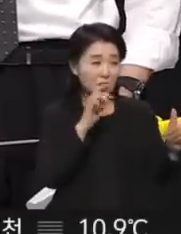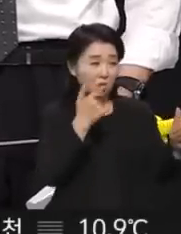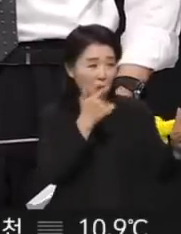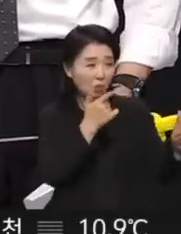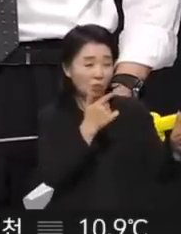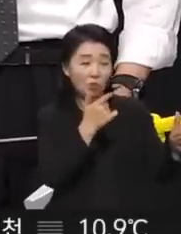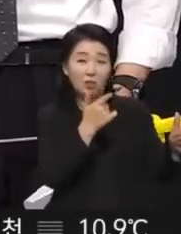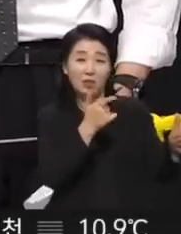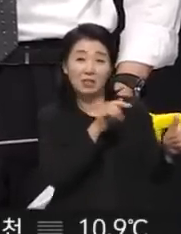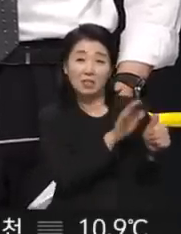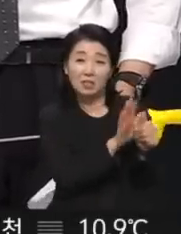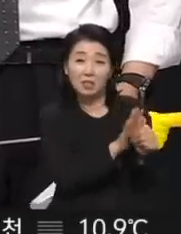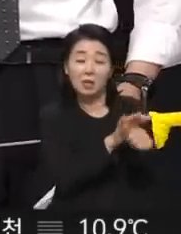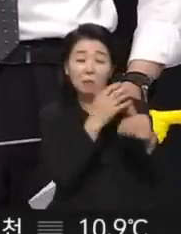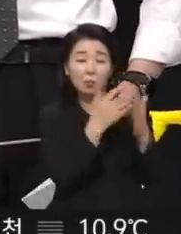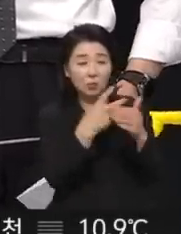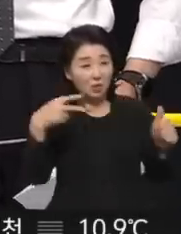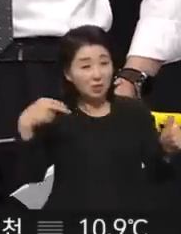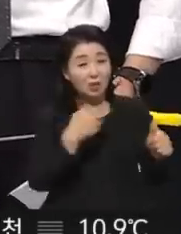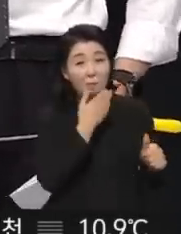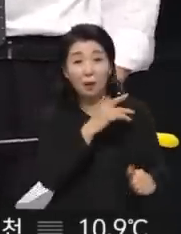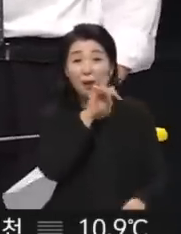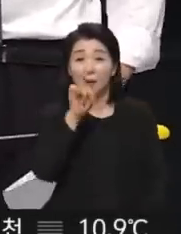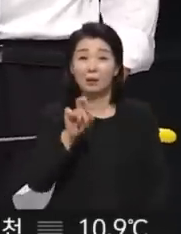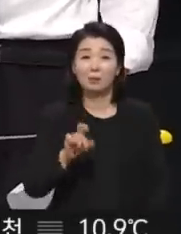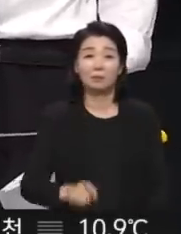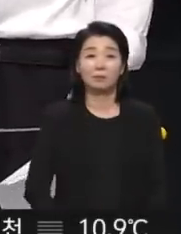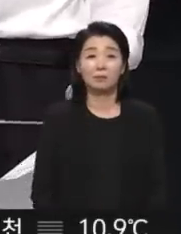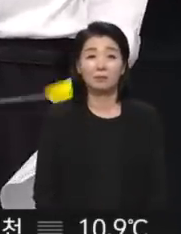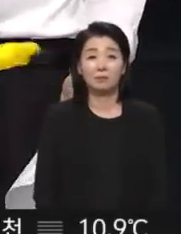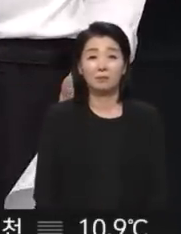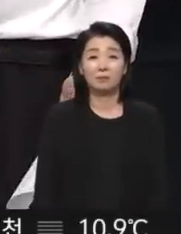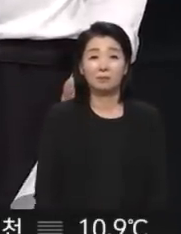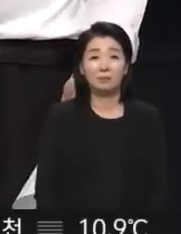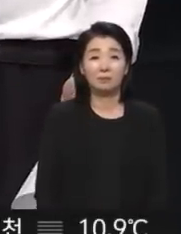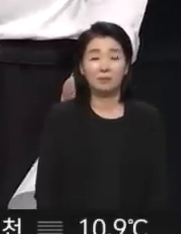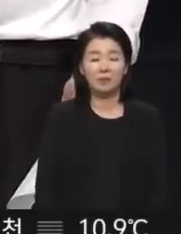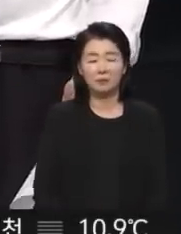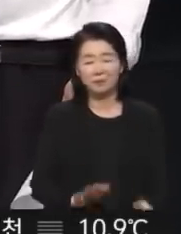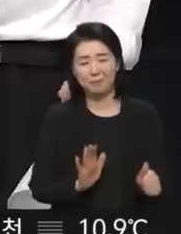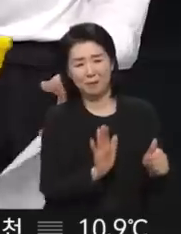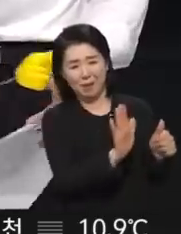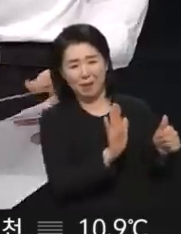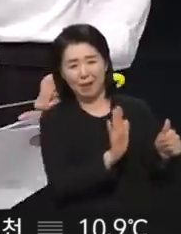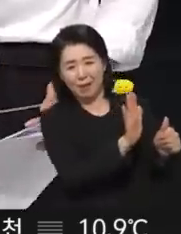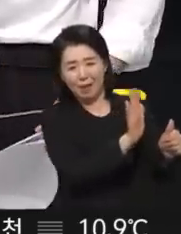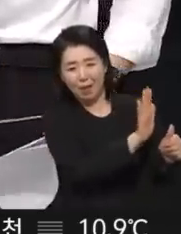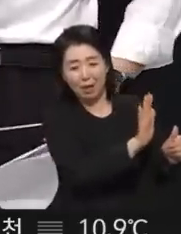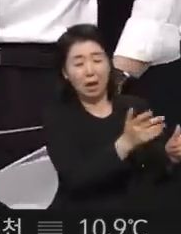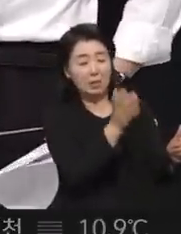씨와 그 지지 세력을 완전히 떨쳐낼 수 있을까요? 밀어내려고